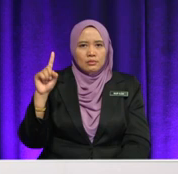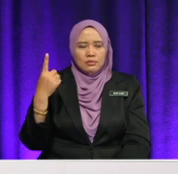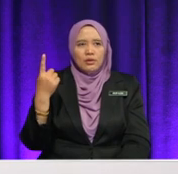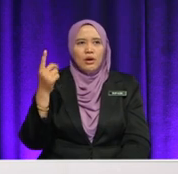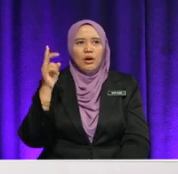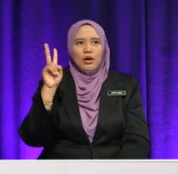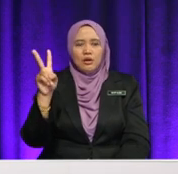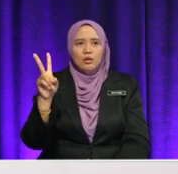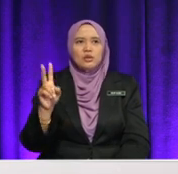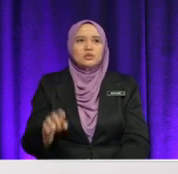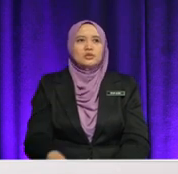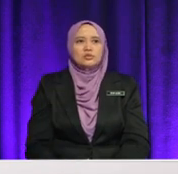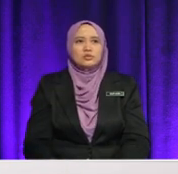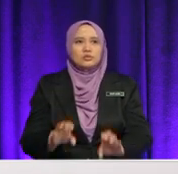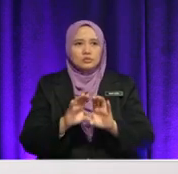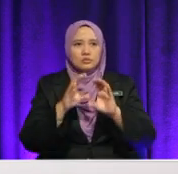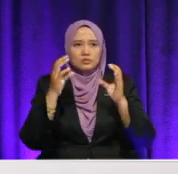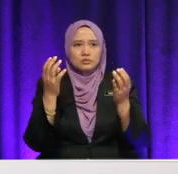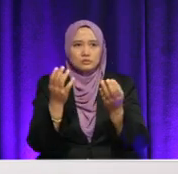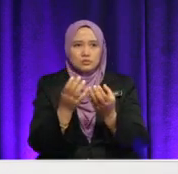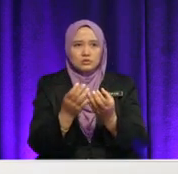memenangi kursi dalam